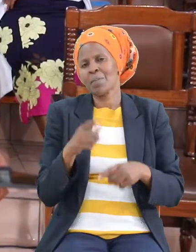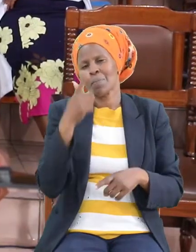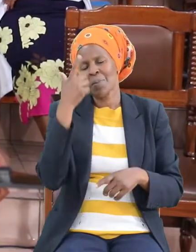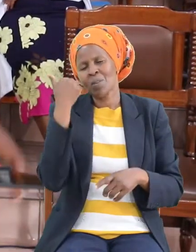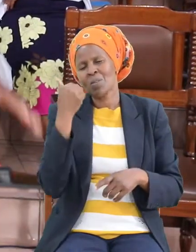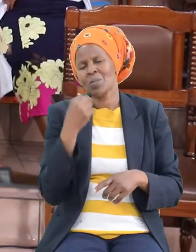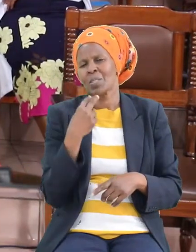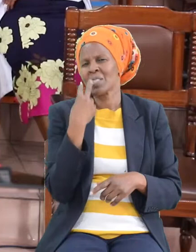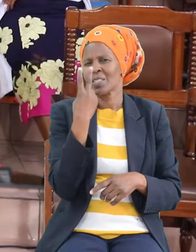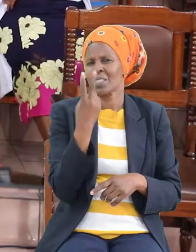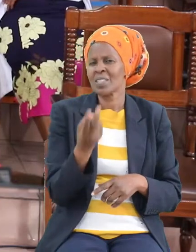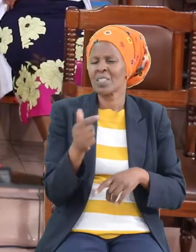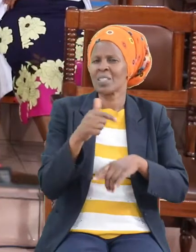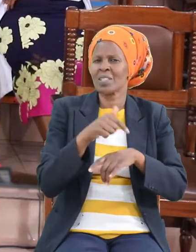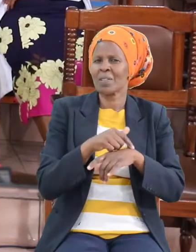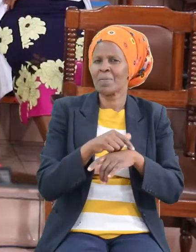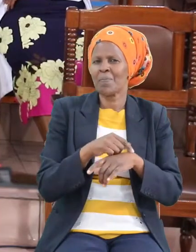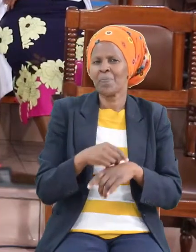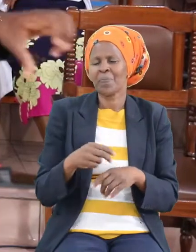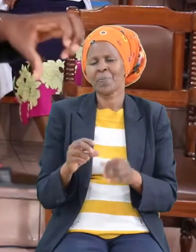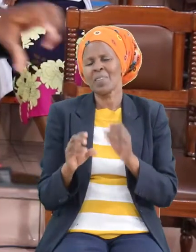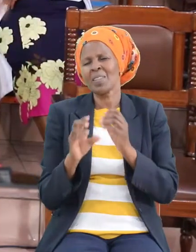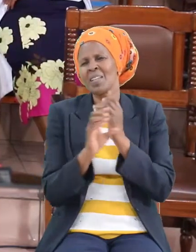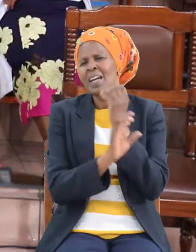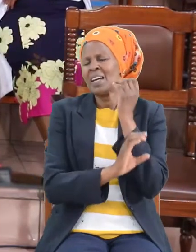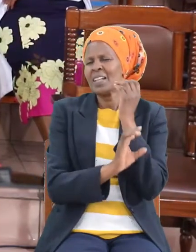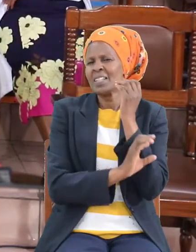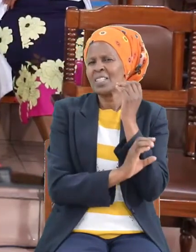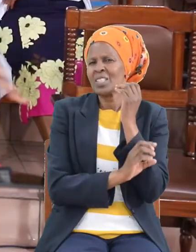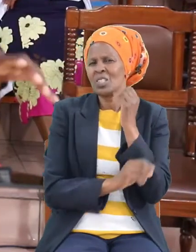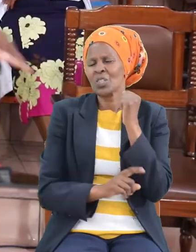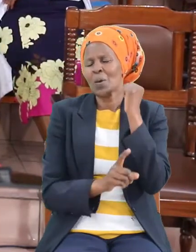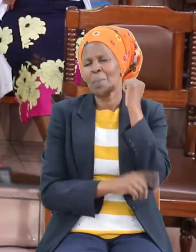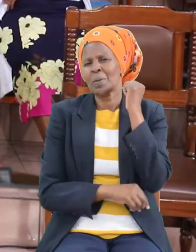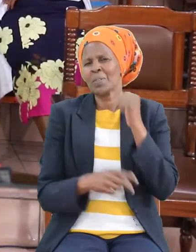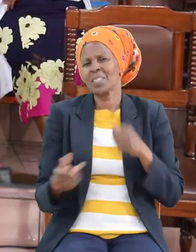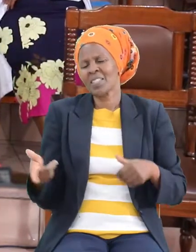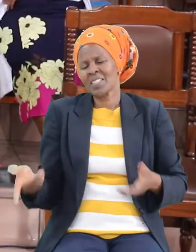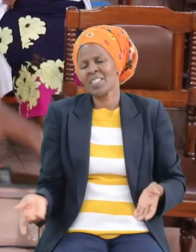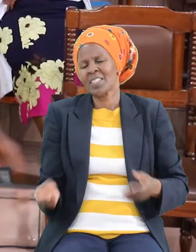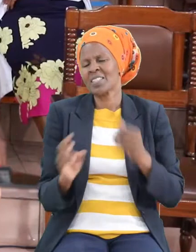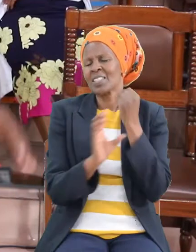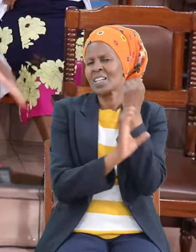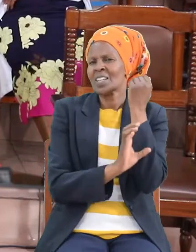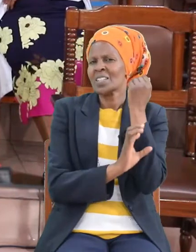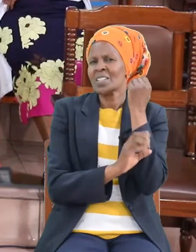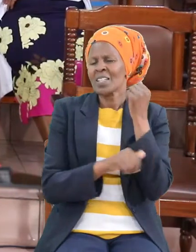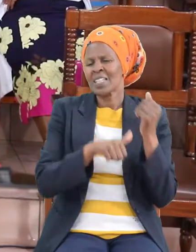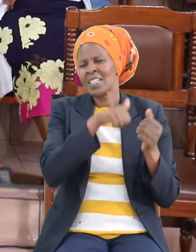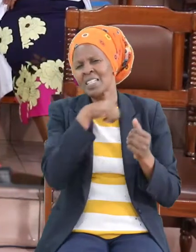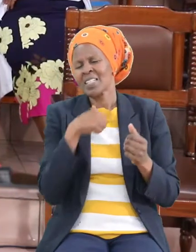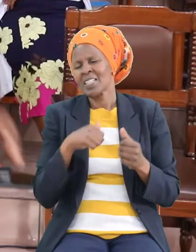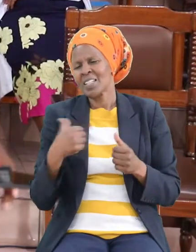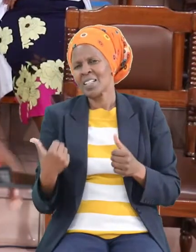pia tumeona wakati mwingine inchi ikikaa katika hali mbaya sana, hapa katika inchi yetu tumeona wakati watu wanauana, tunaona wakati